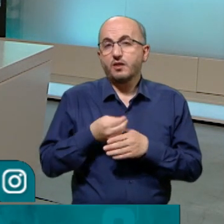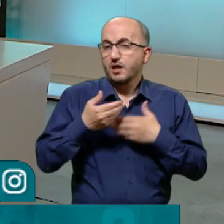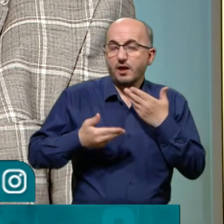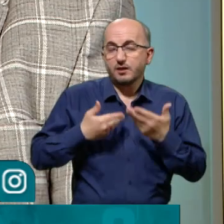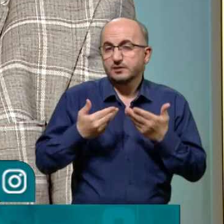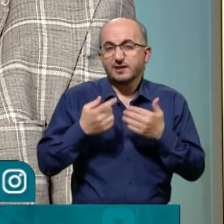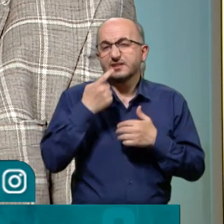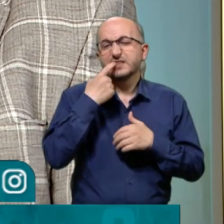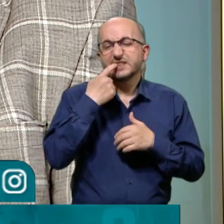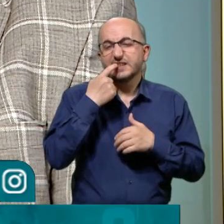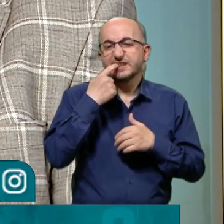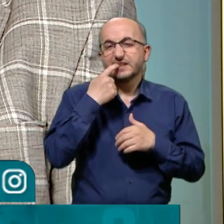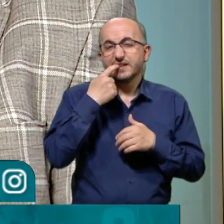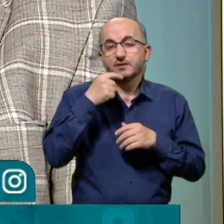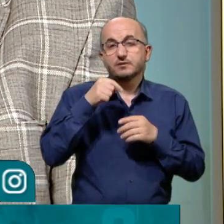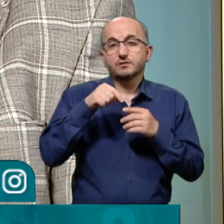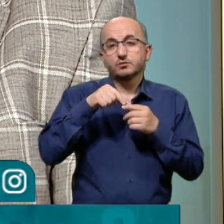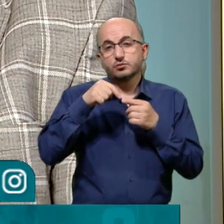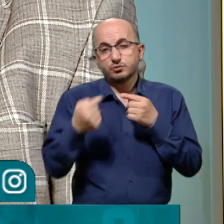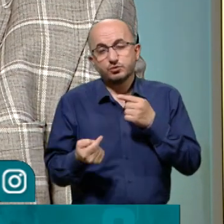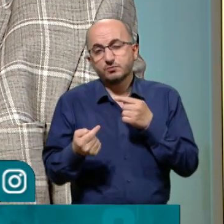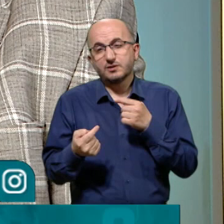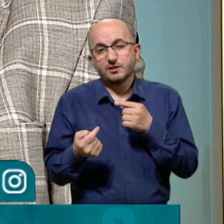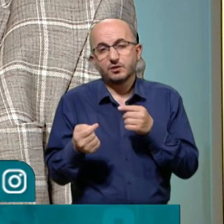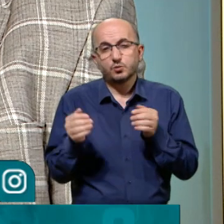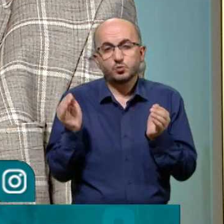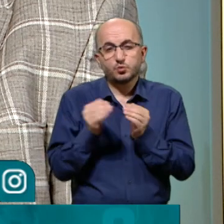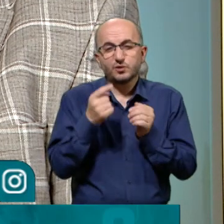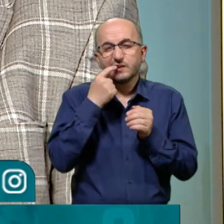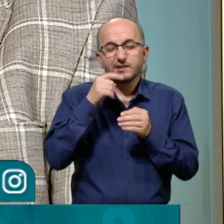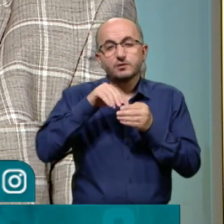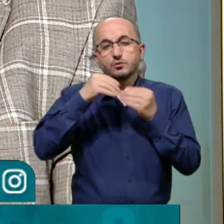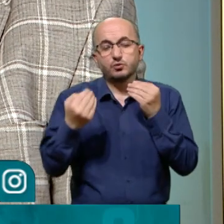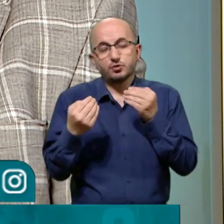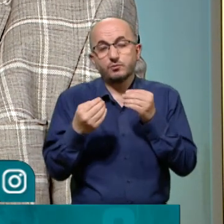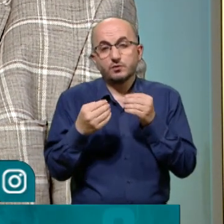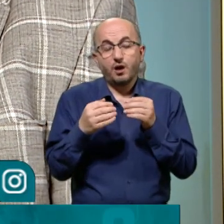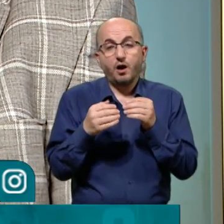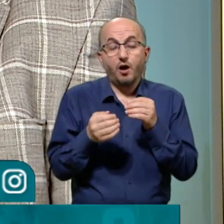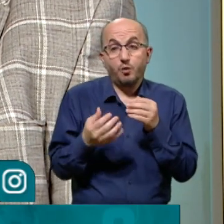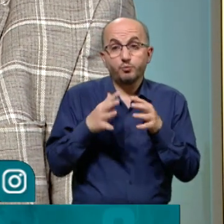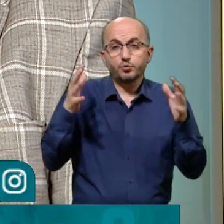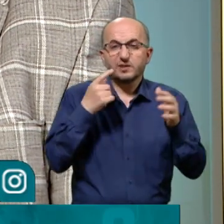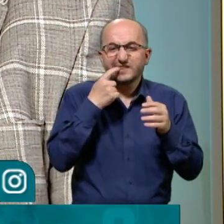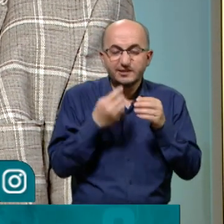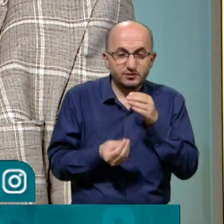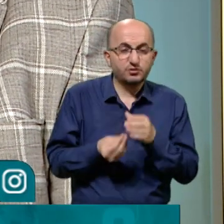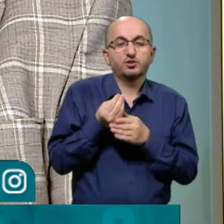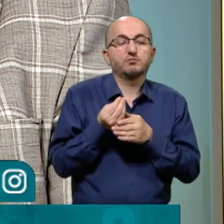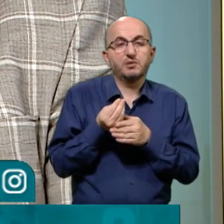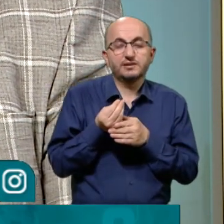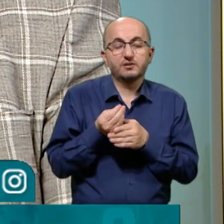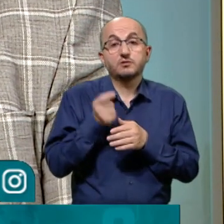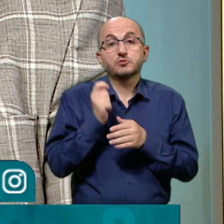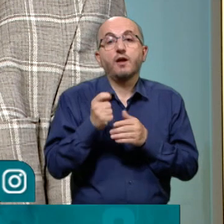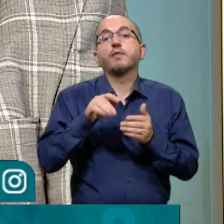edilen dişlerinin düşüp de yani normal küçük dişlerinin düşüp de onun yerine daha bir ortadan büyük dişlerin çıkması